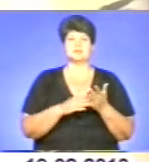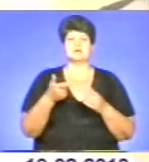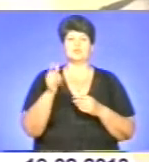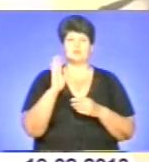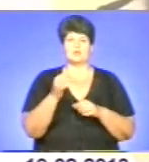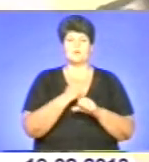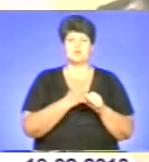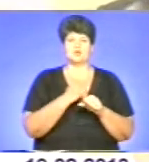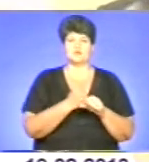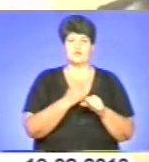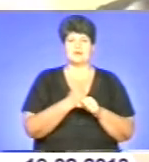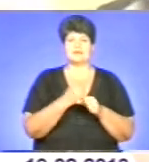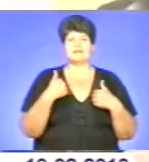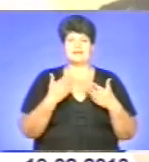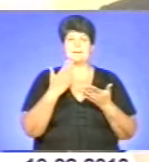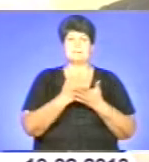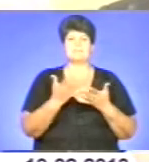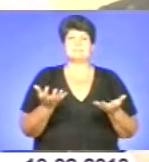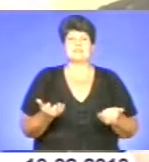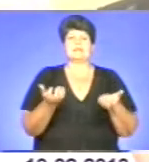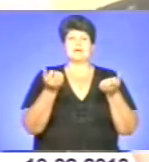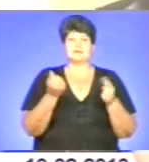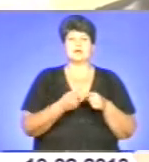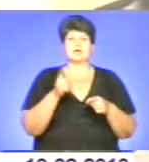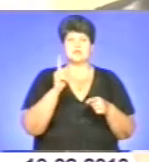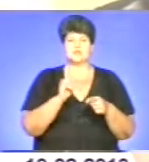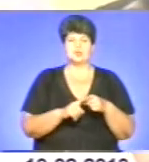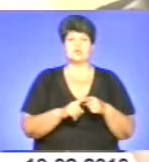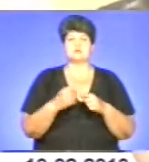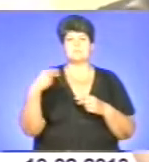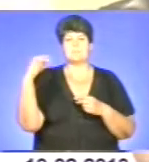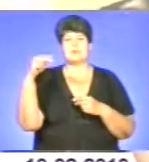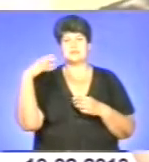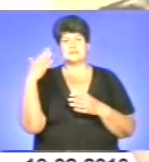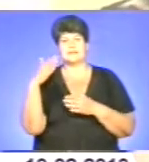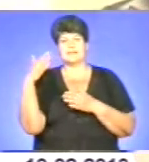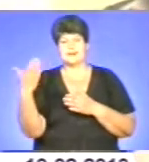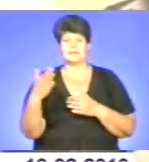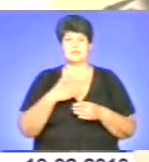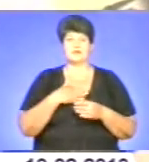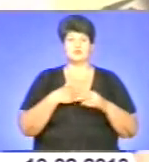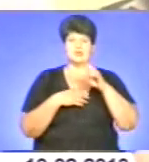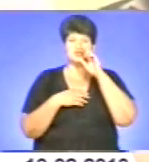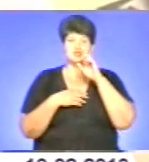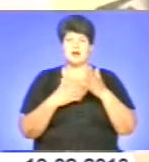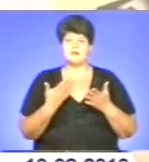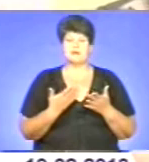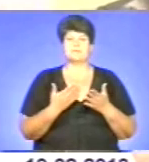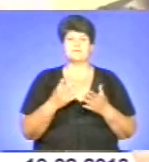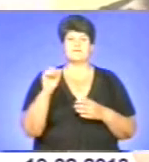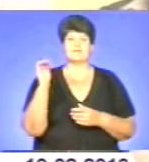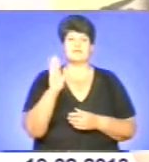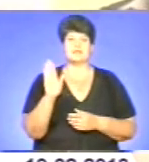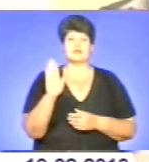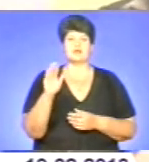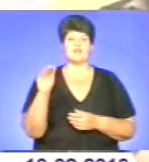скажу що є підтримка з цього приводу з сторони і президента нашої держави Віктора Федоровича Януковича і мабуть те